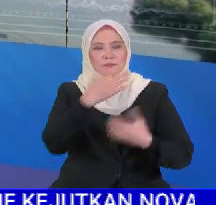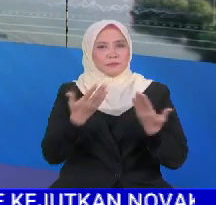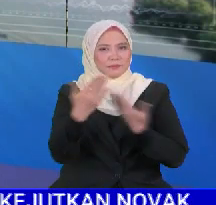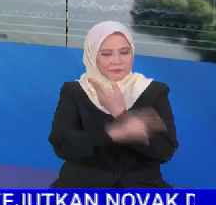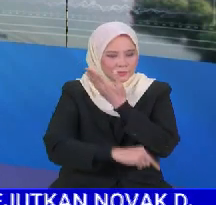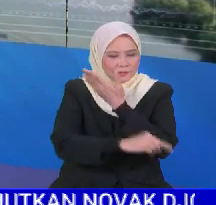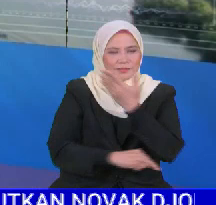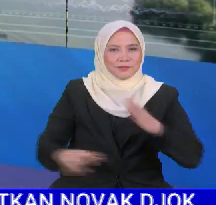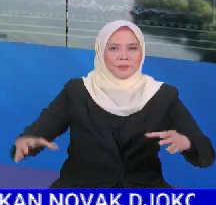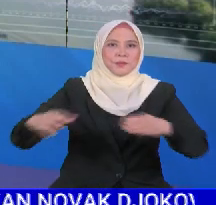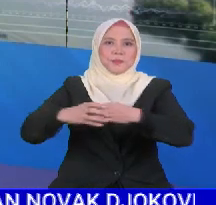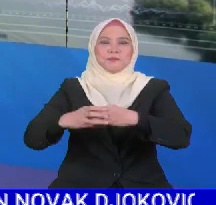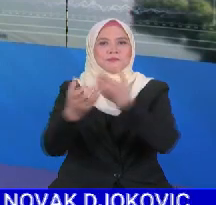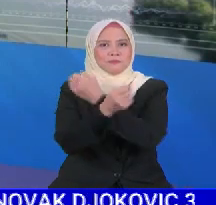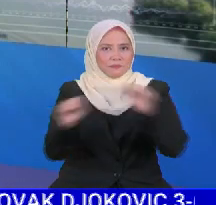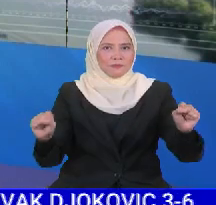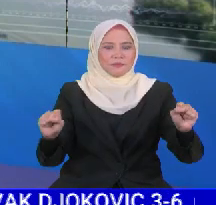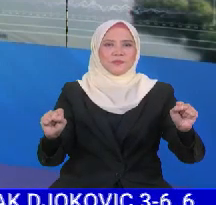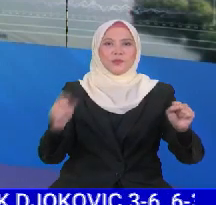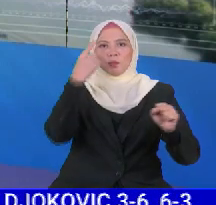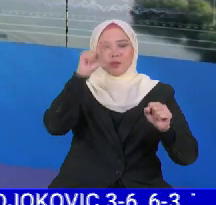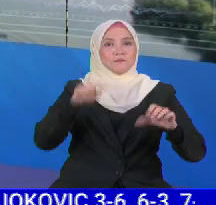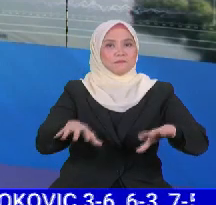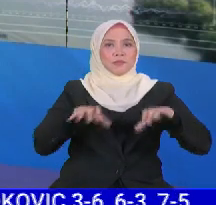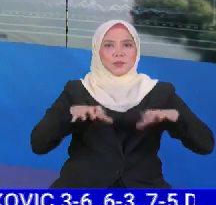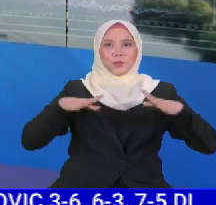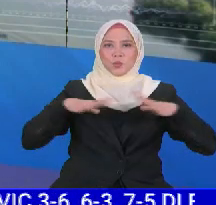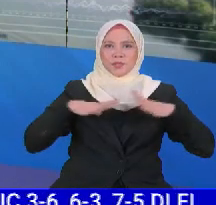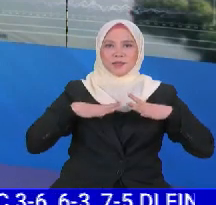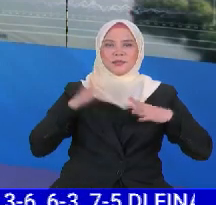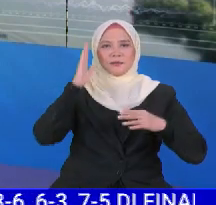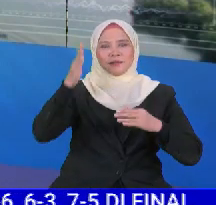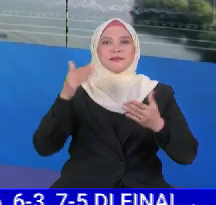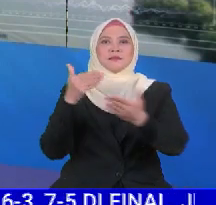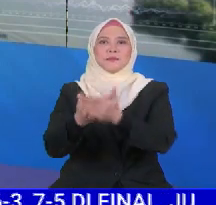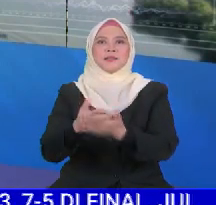berada dalam mood siap siaga dan pembekuan cuti juga dilaksana